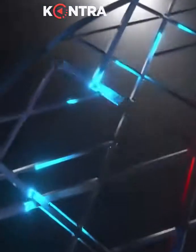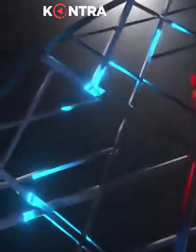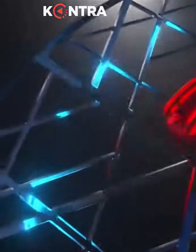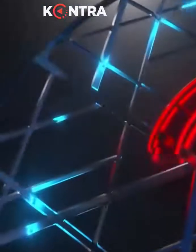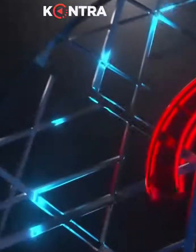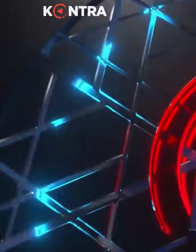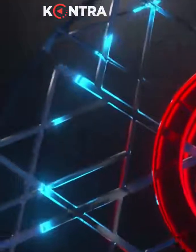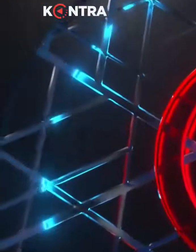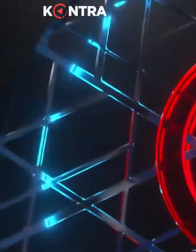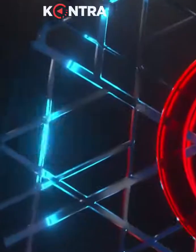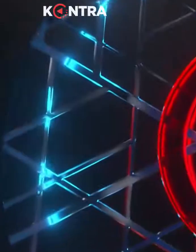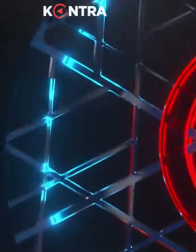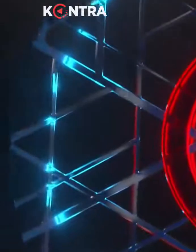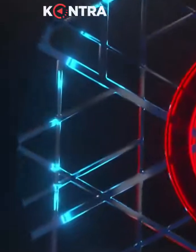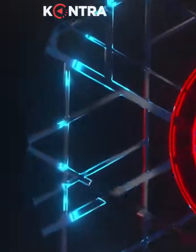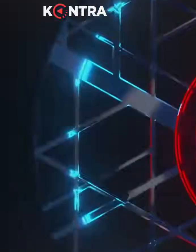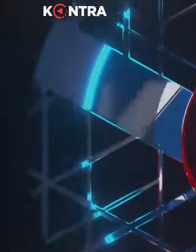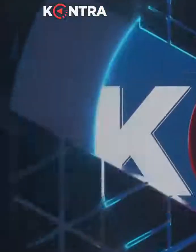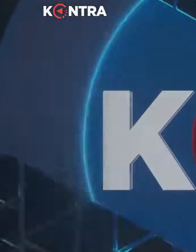βράδυ y